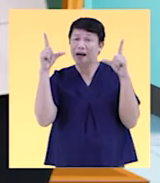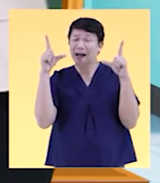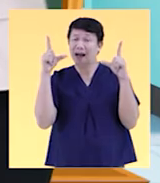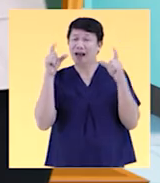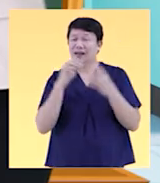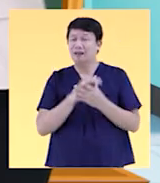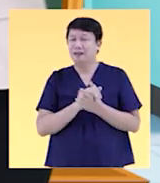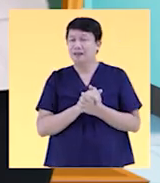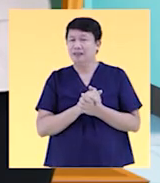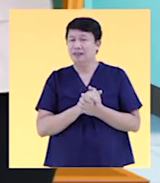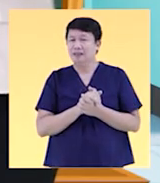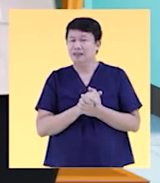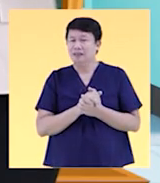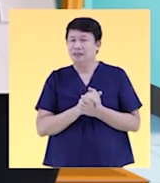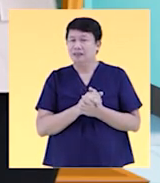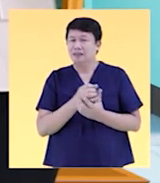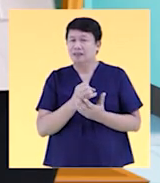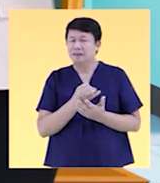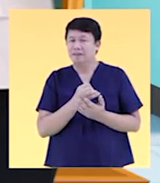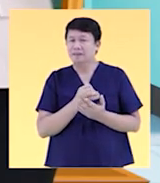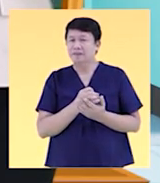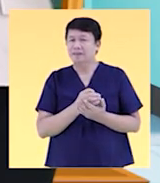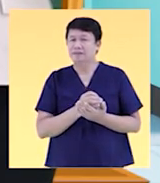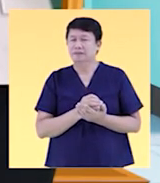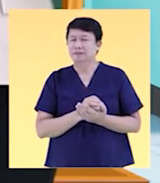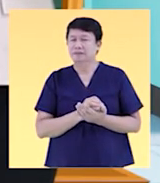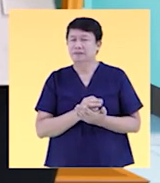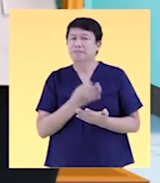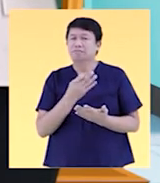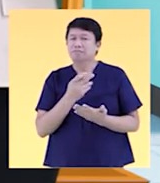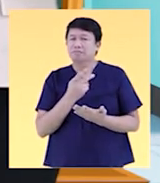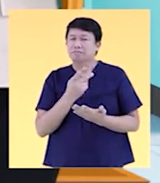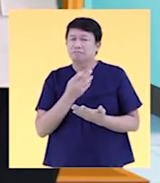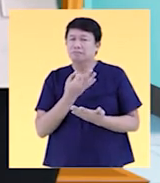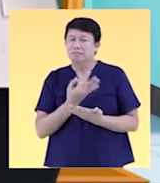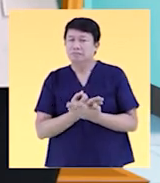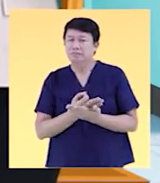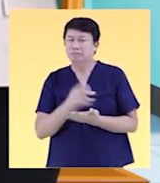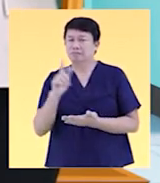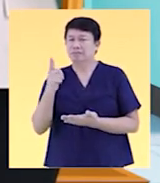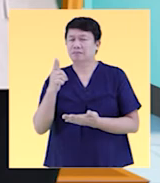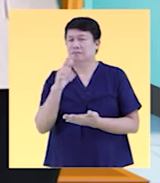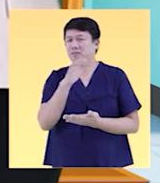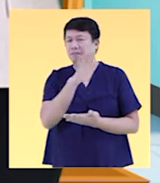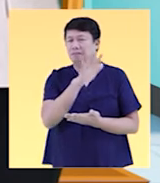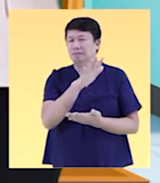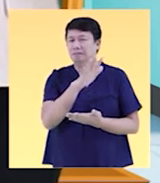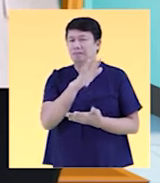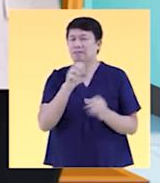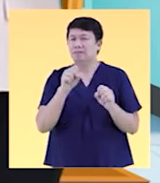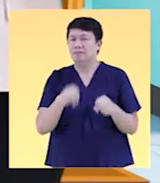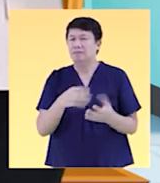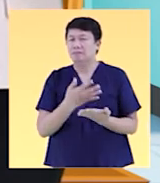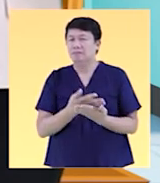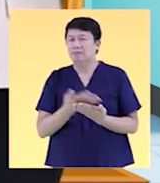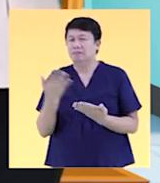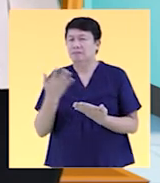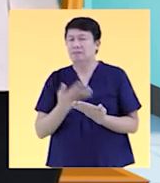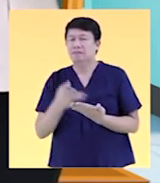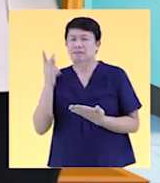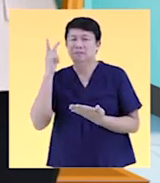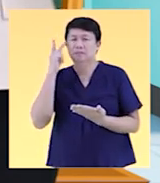nakakamangha. Sa halagang 25 pesos, ay maaari ding makabili si Kobe ng